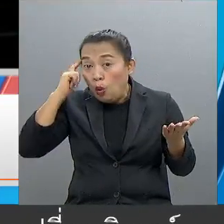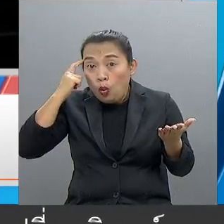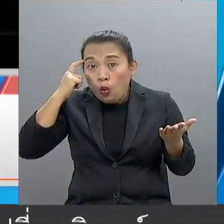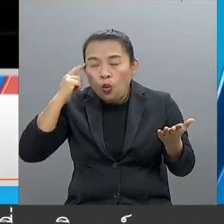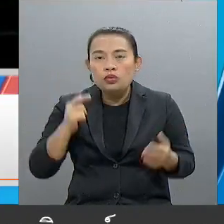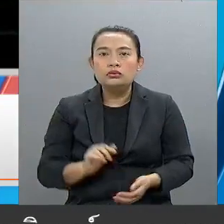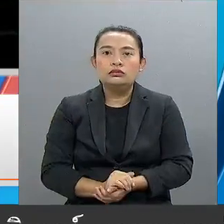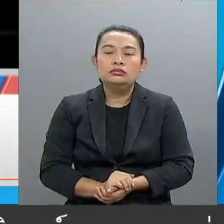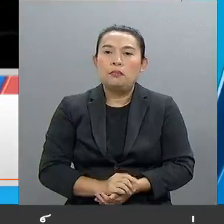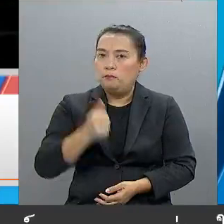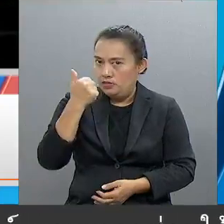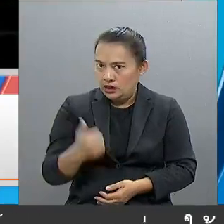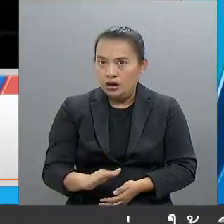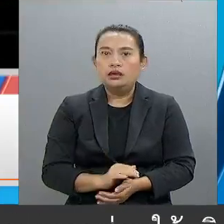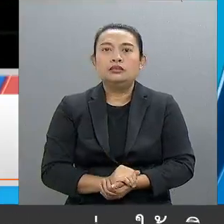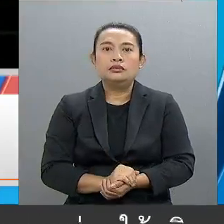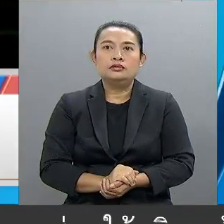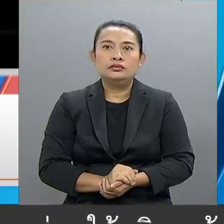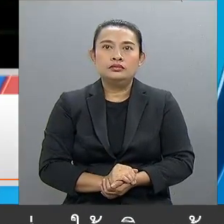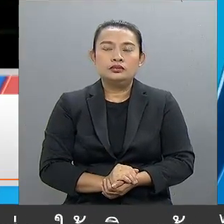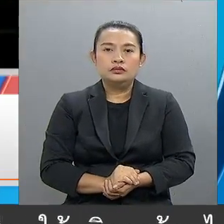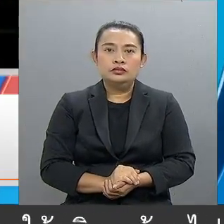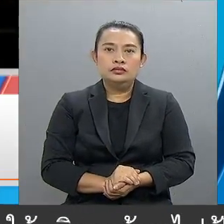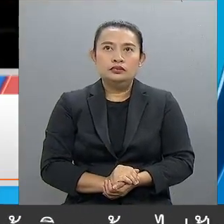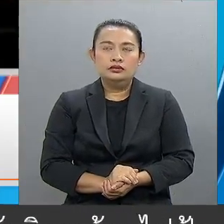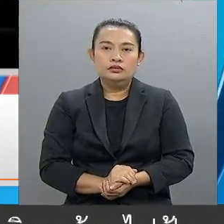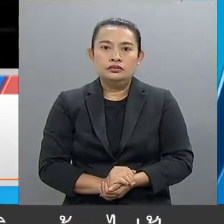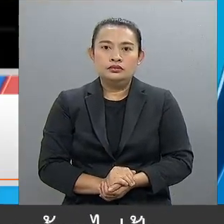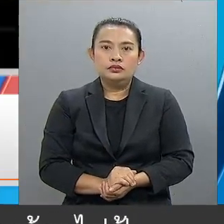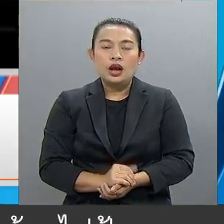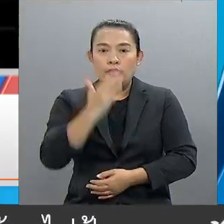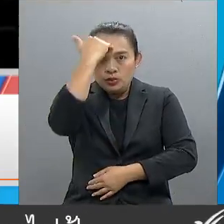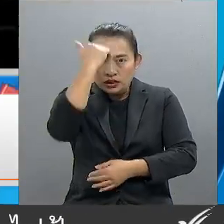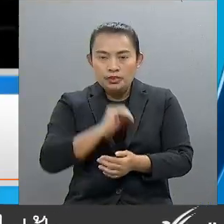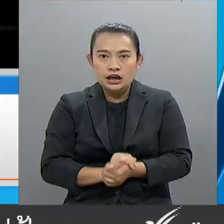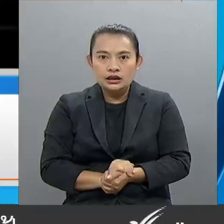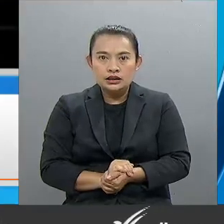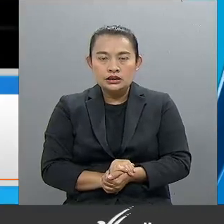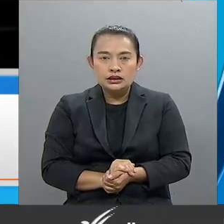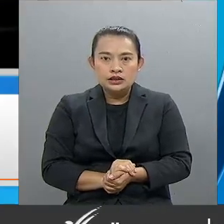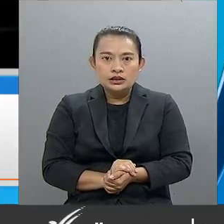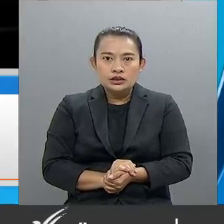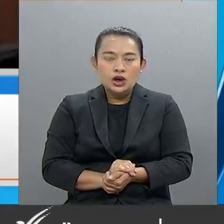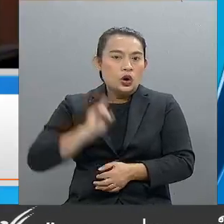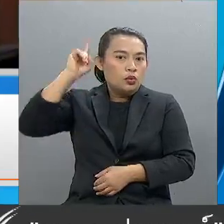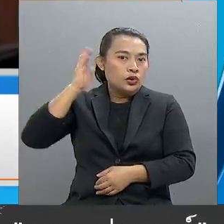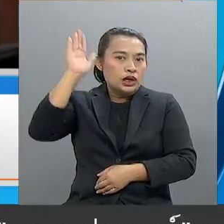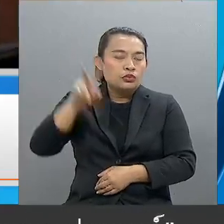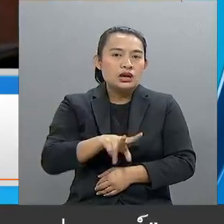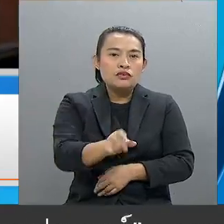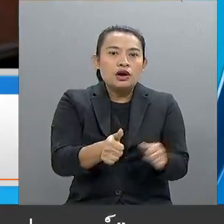ได้นะคะ ไม่ได ้ตามกฎหมายเป็นแบบนั้น จริงๆแล้วเนี่ยคู่สมรสของทายาทก็ต้องรับผิดนะสมมติ